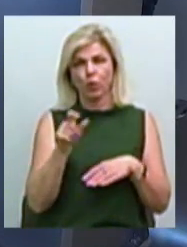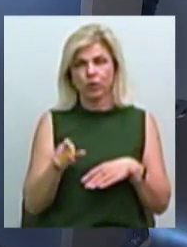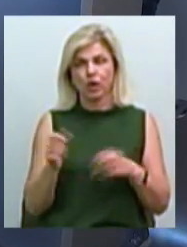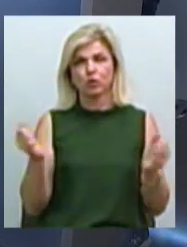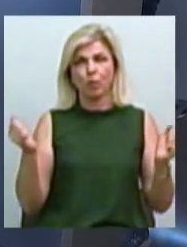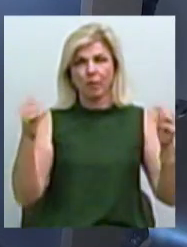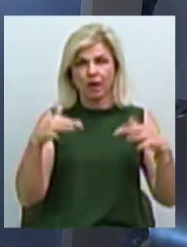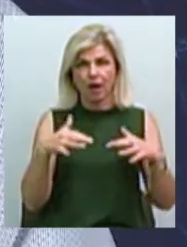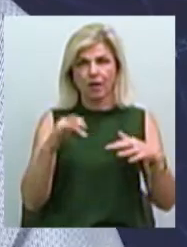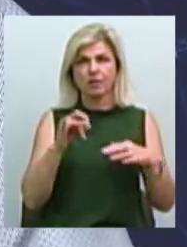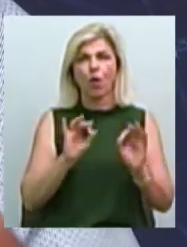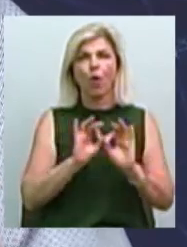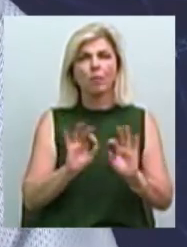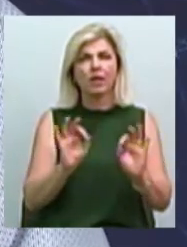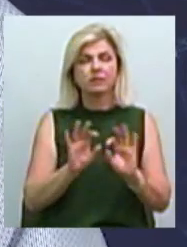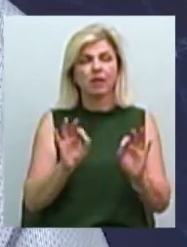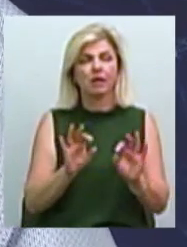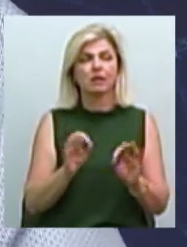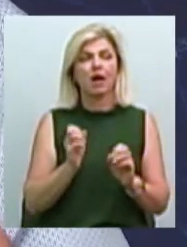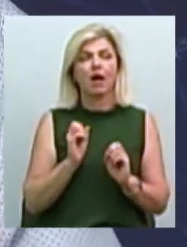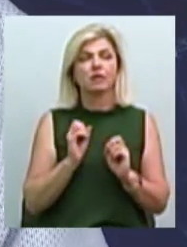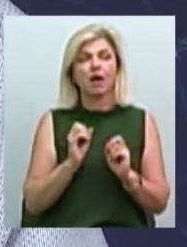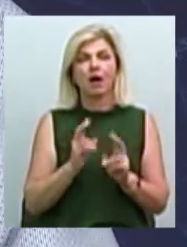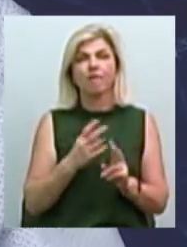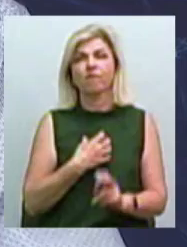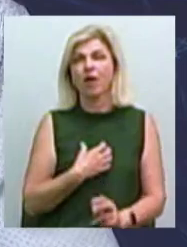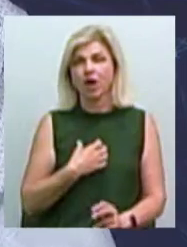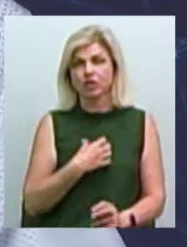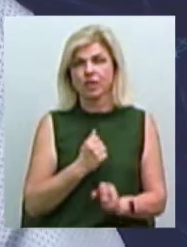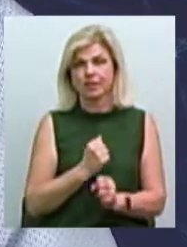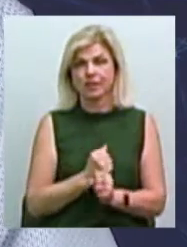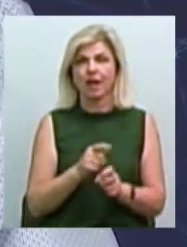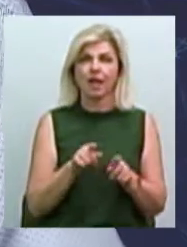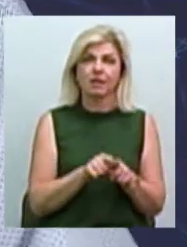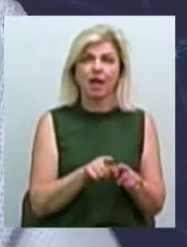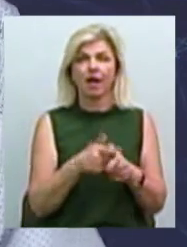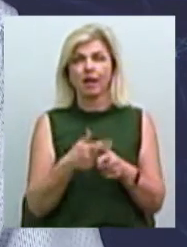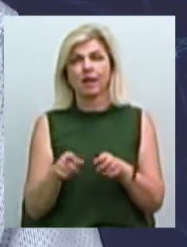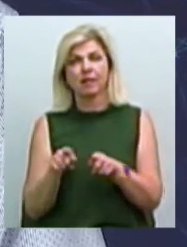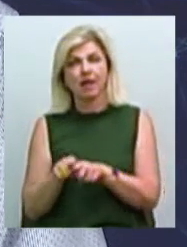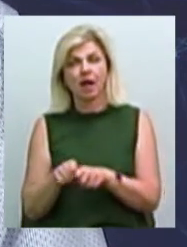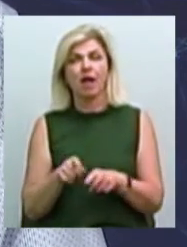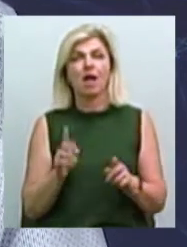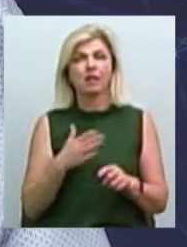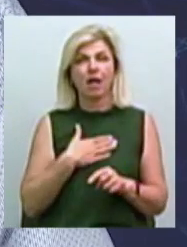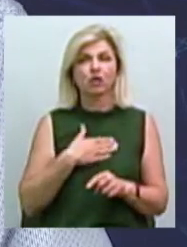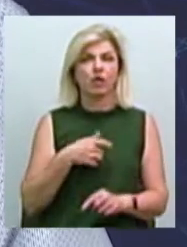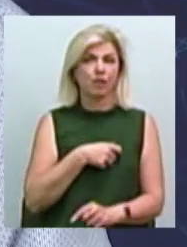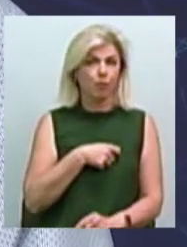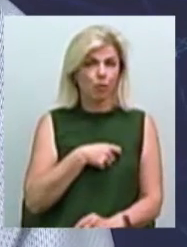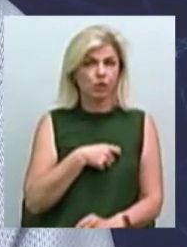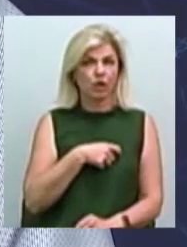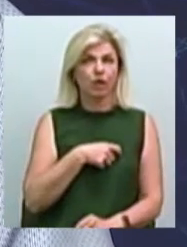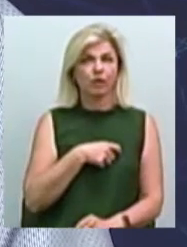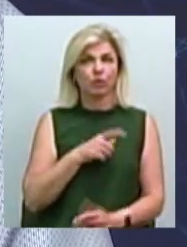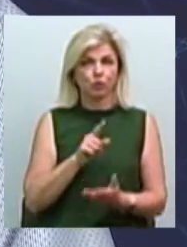и объясняет, насколько важно сделать так или иначе, но как минимум наши депутаты должны к